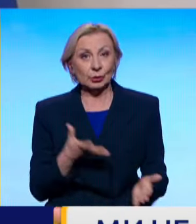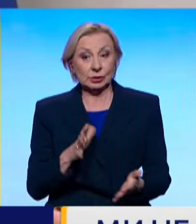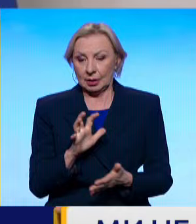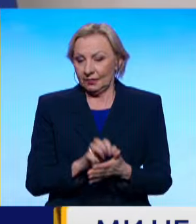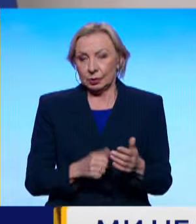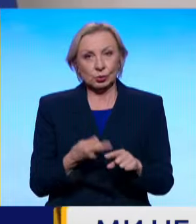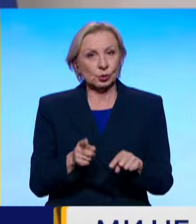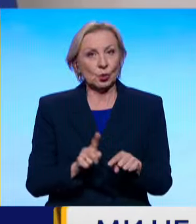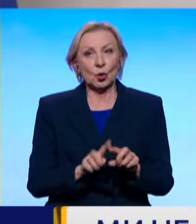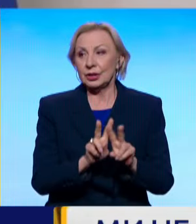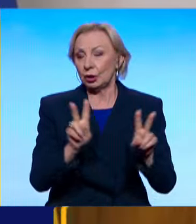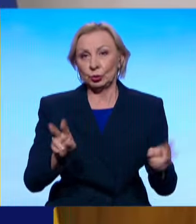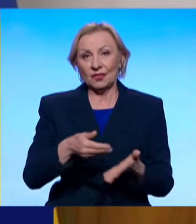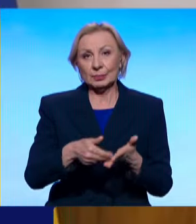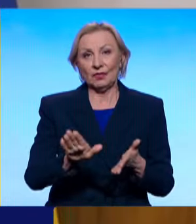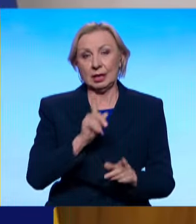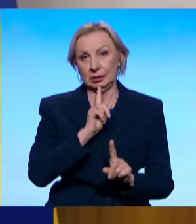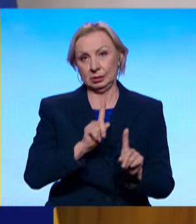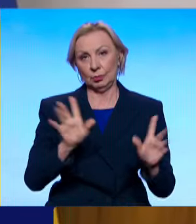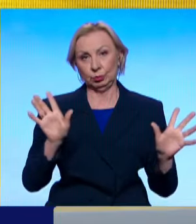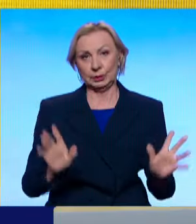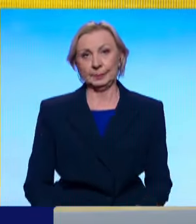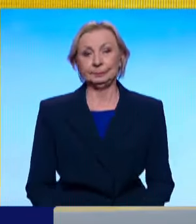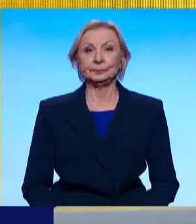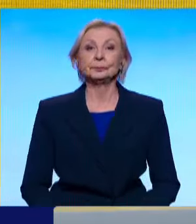ніхто відмовлятись не буде.